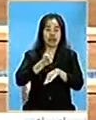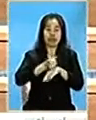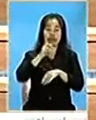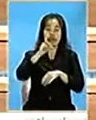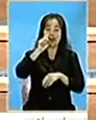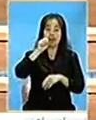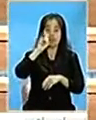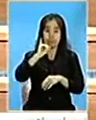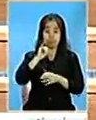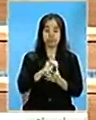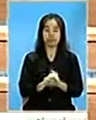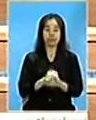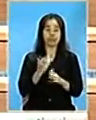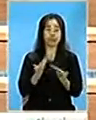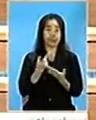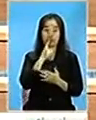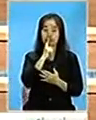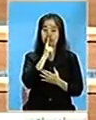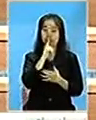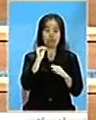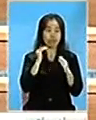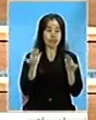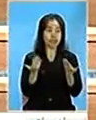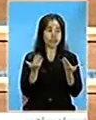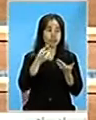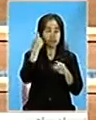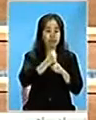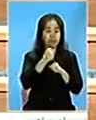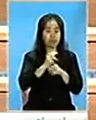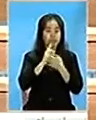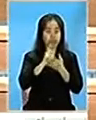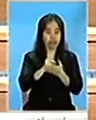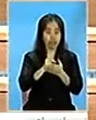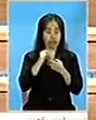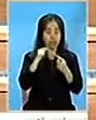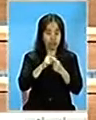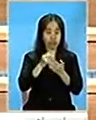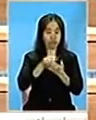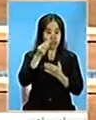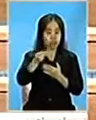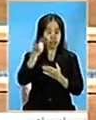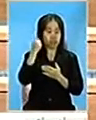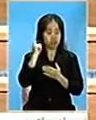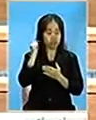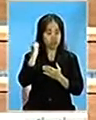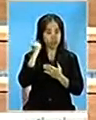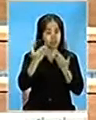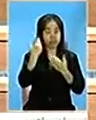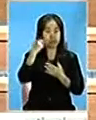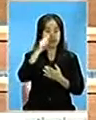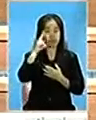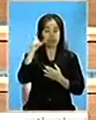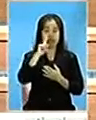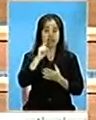DSI ก็ยังไม่พูดแม้แต่คำเดียวว่าจะตั้งรางวัลนำจับชายชุดดำ10ล้านบาทท่านประธ